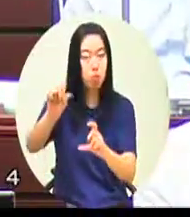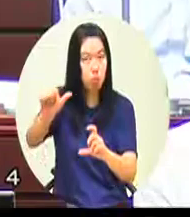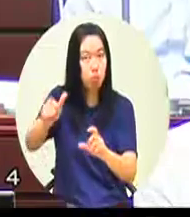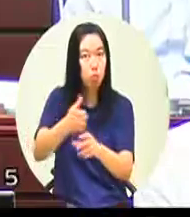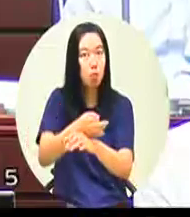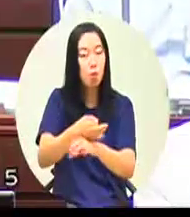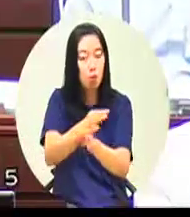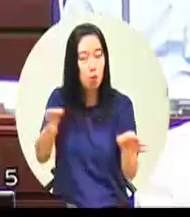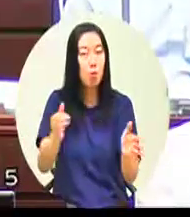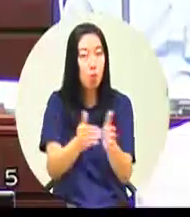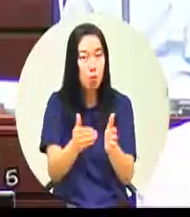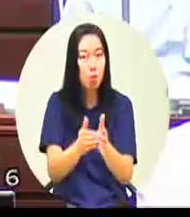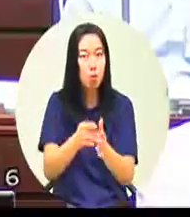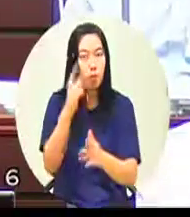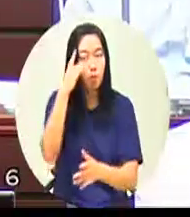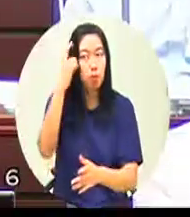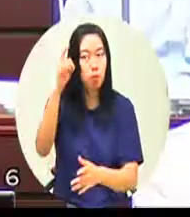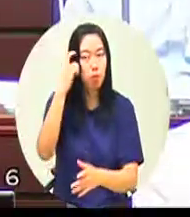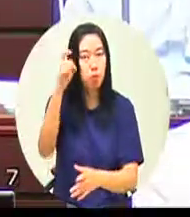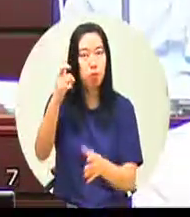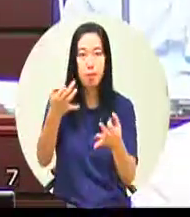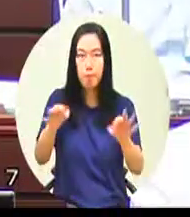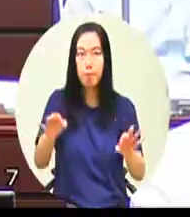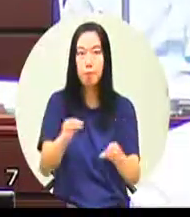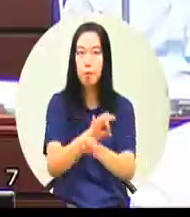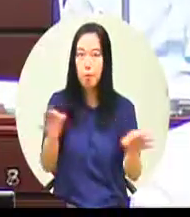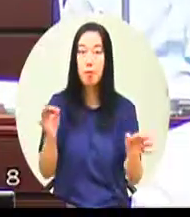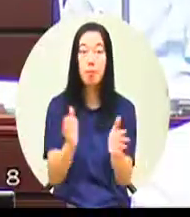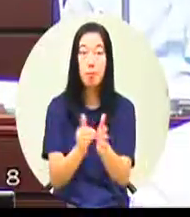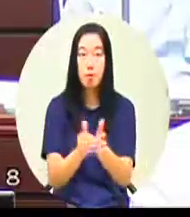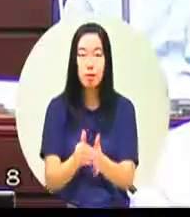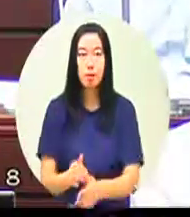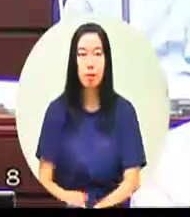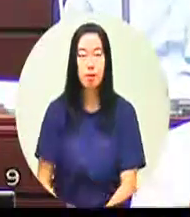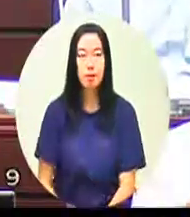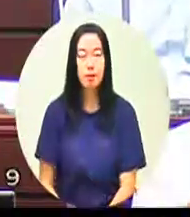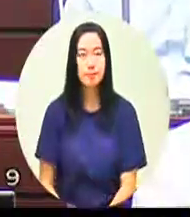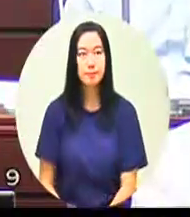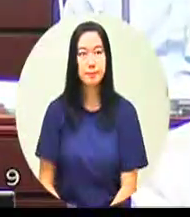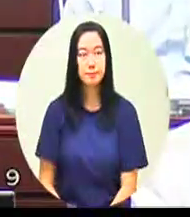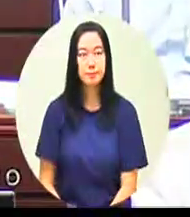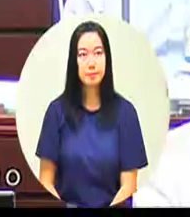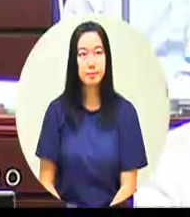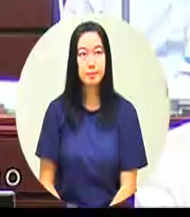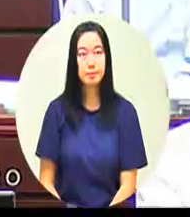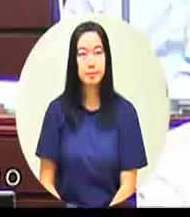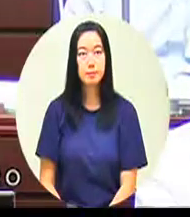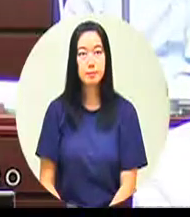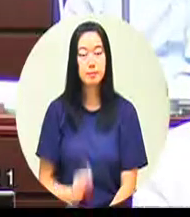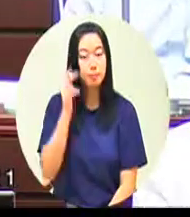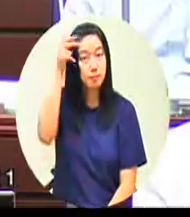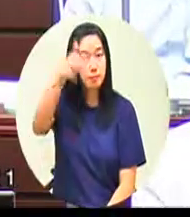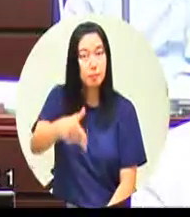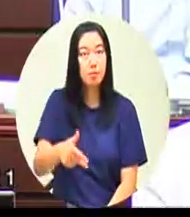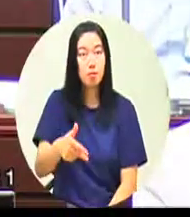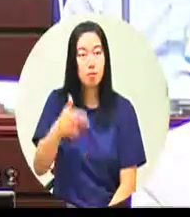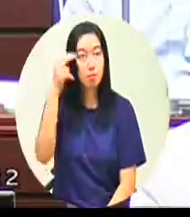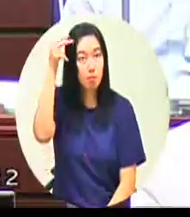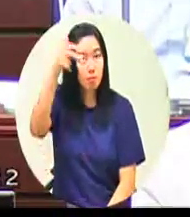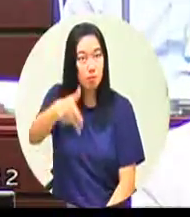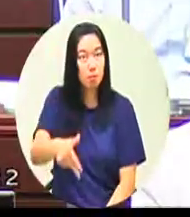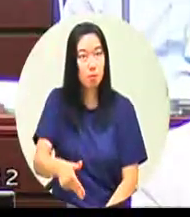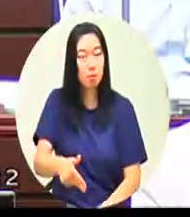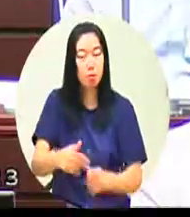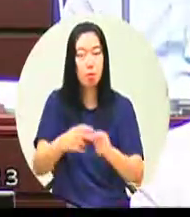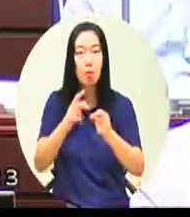是讲短短十天内，阮已经完成这个动作啊，所以阮在。后礼拜的月底，阮希望讲所有